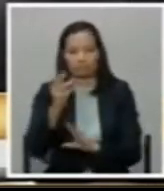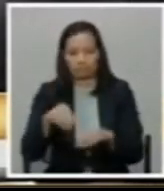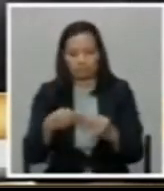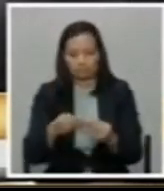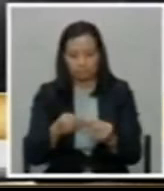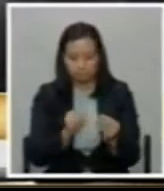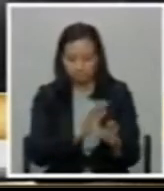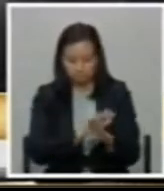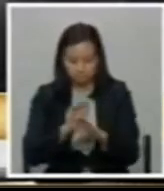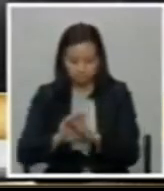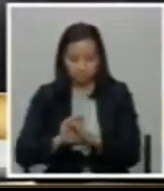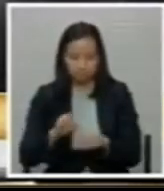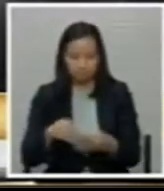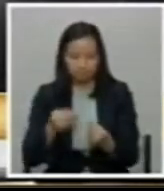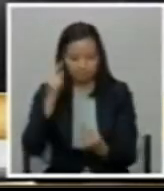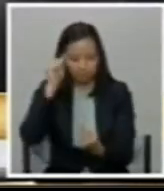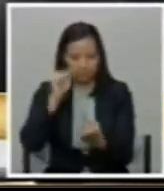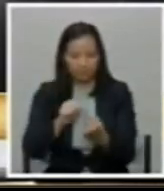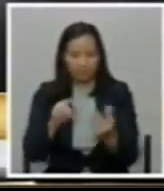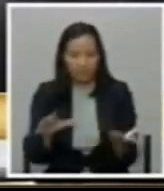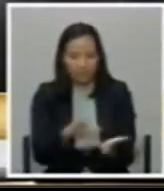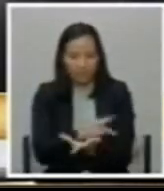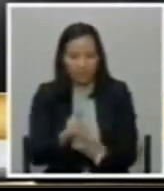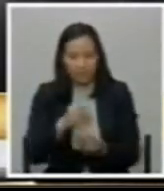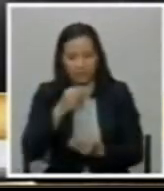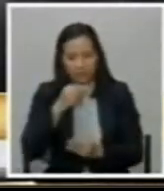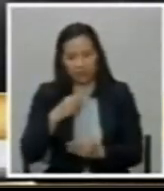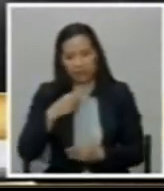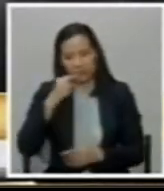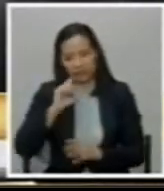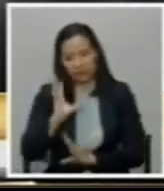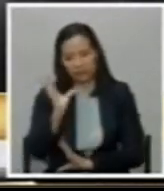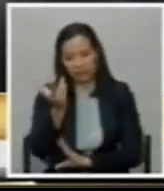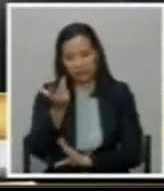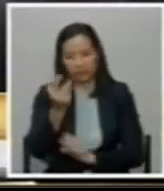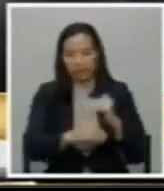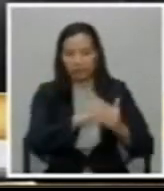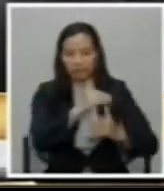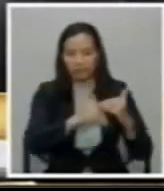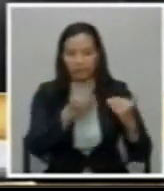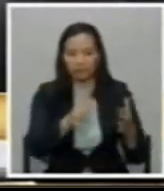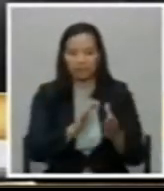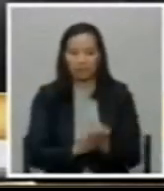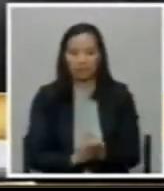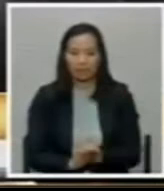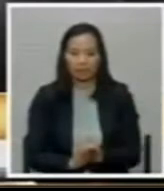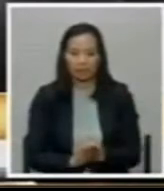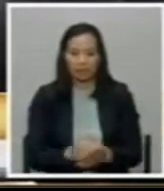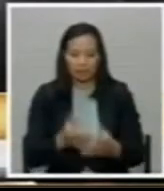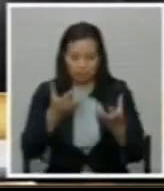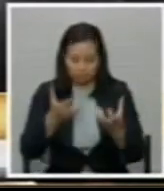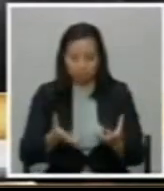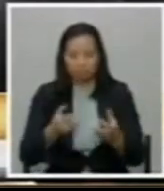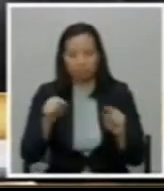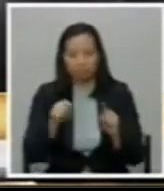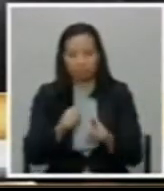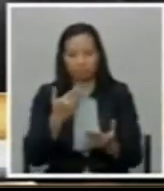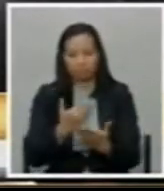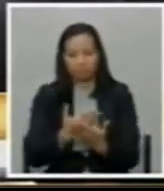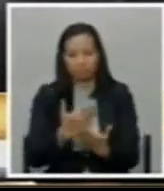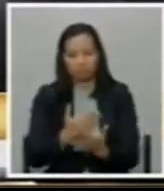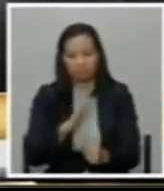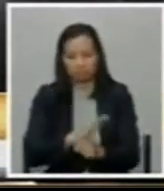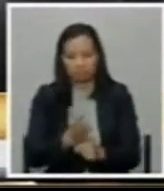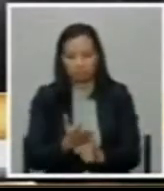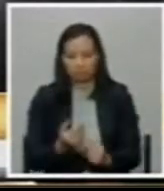าใจใส่ว่าสังคมโลกประเทศพัฒนาแล้วโดยทั่วไปกำลังประสบวิกฤตนี้ครับว่า